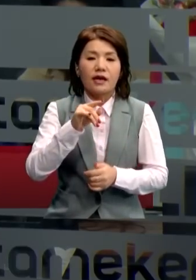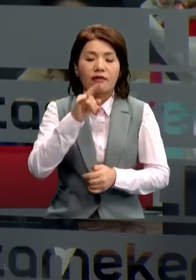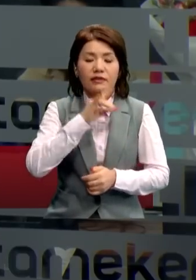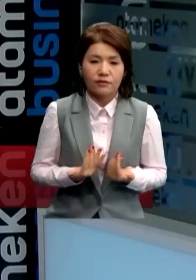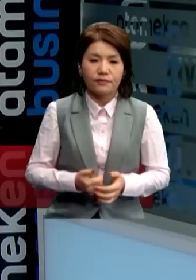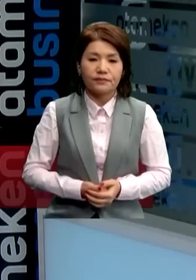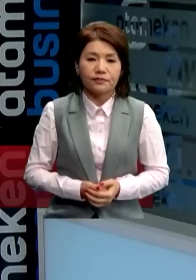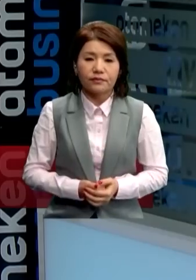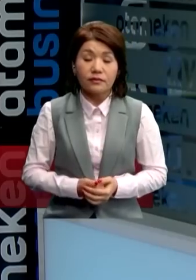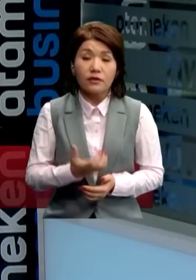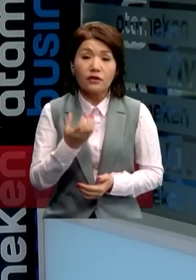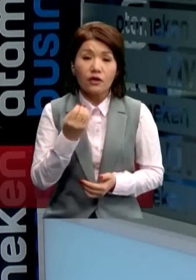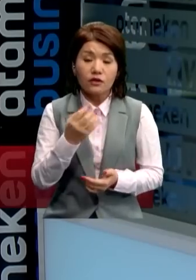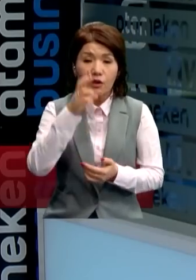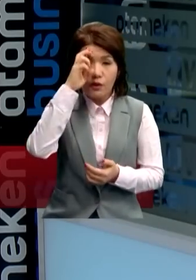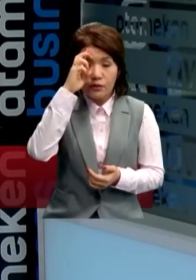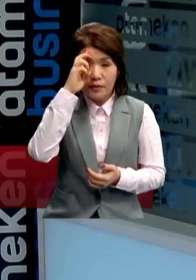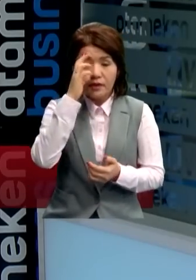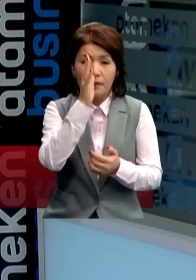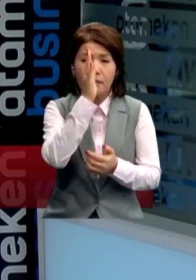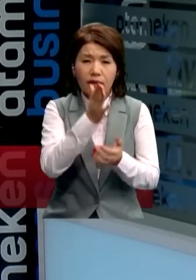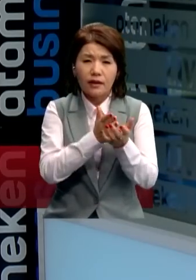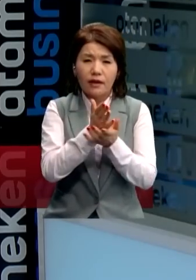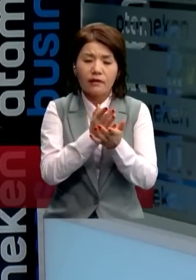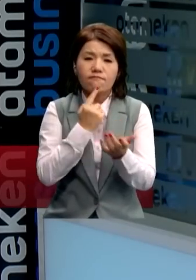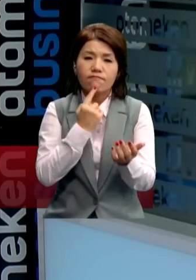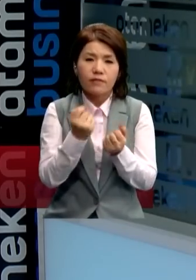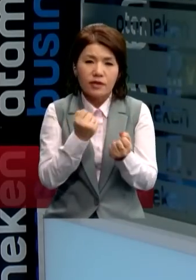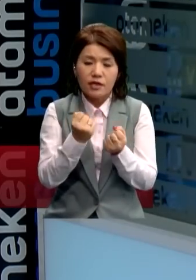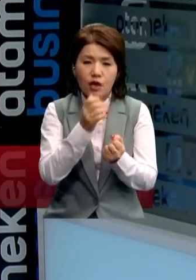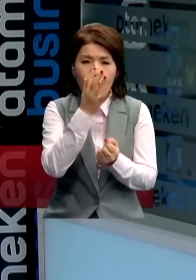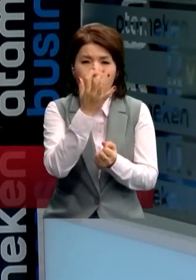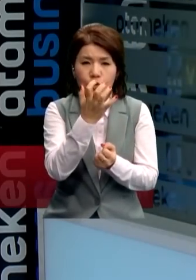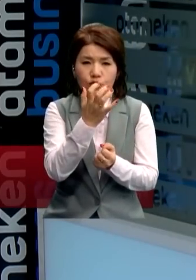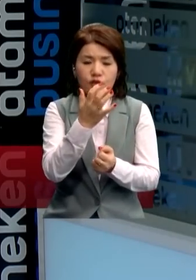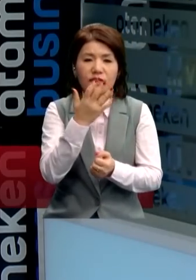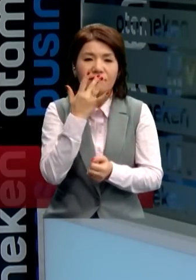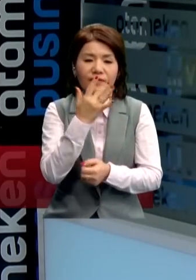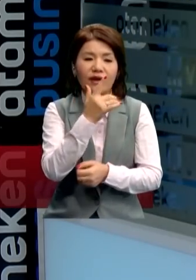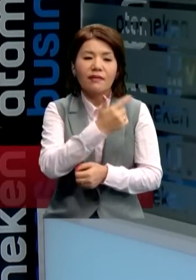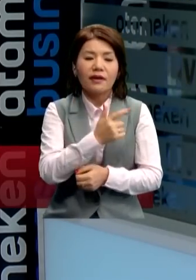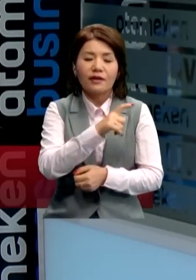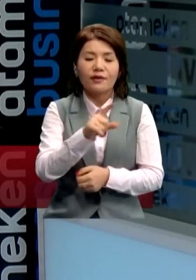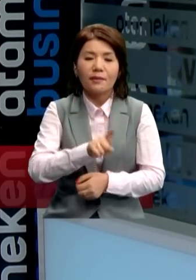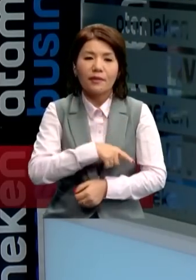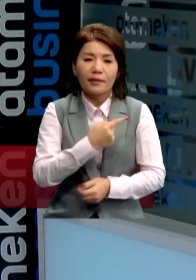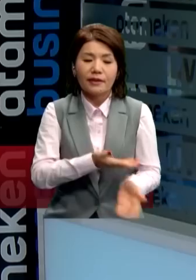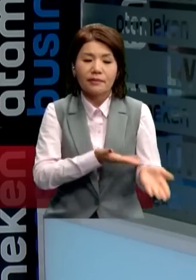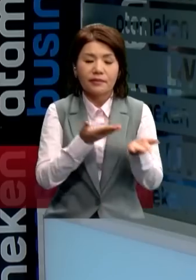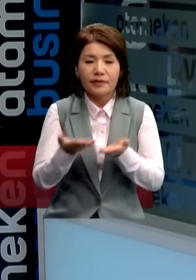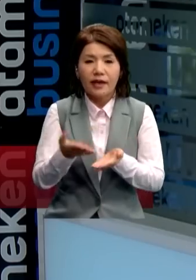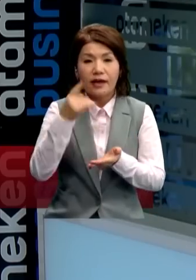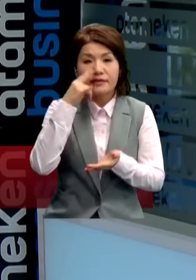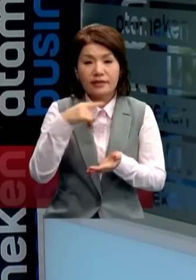Дүйсенова. Одан қалды, үкімет 5 жылда мықты деген 500 шетелдік маманды елге шақырмақ. Оларға және